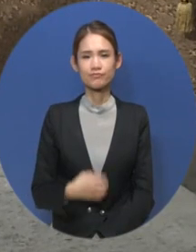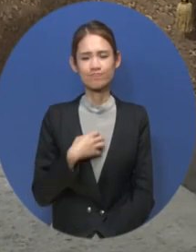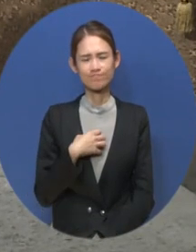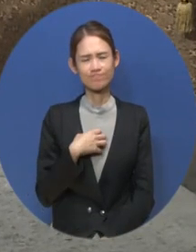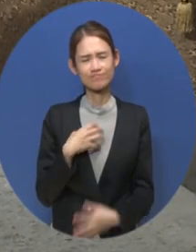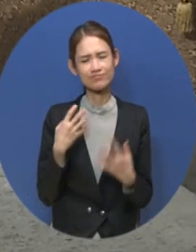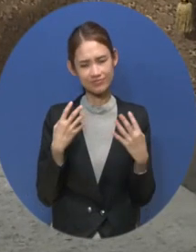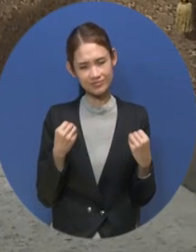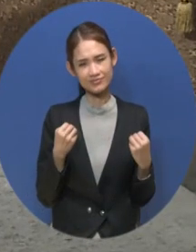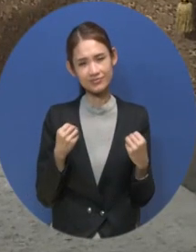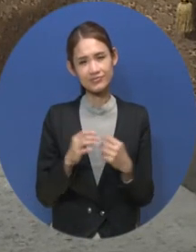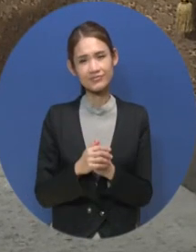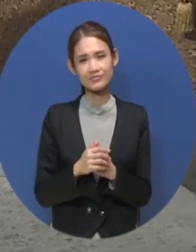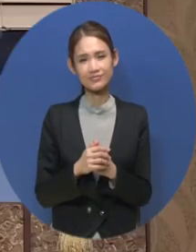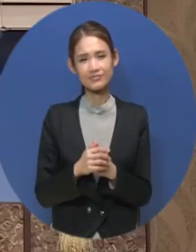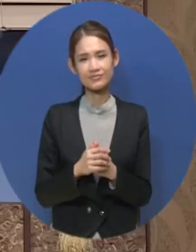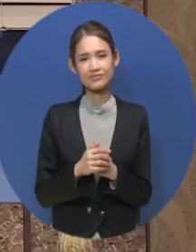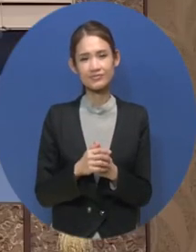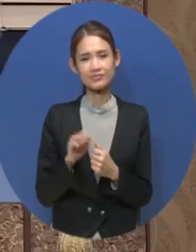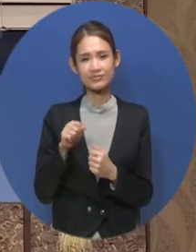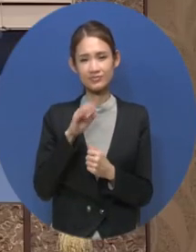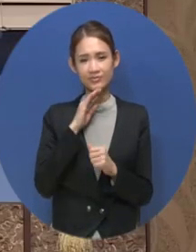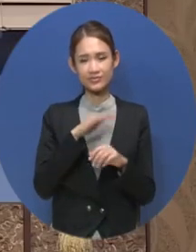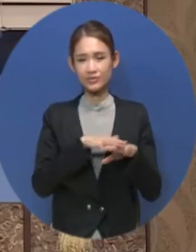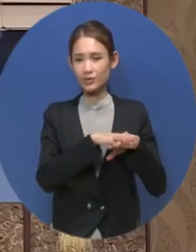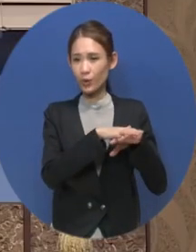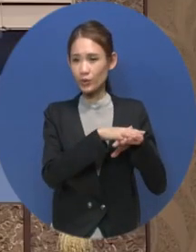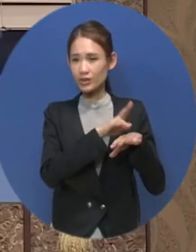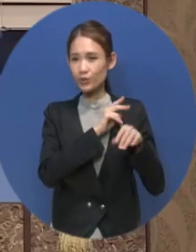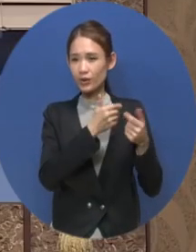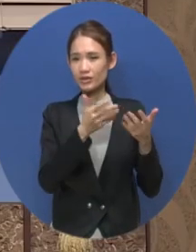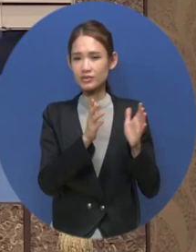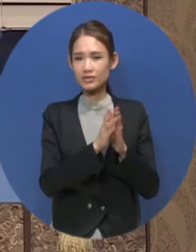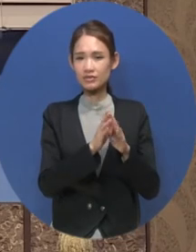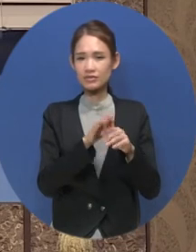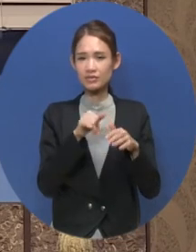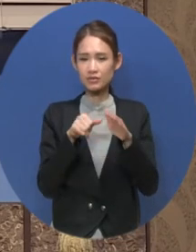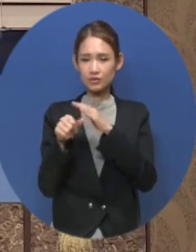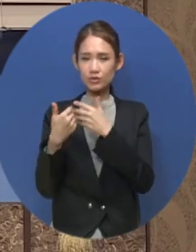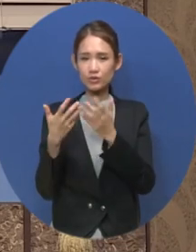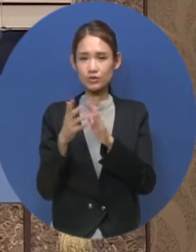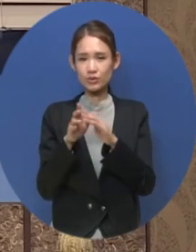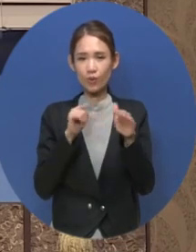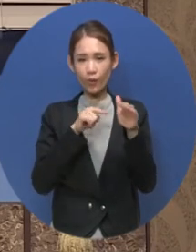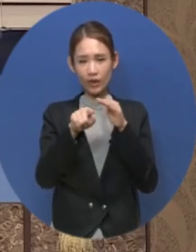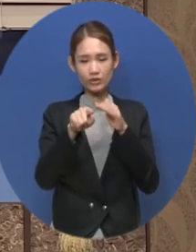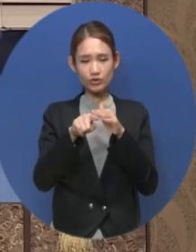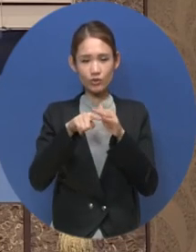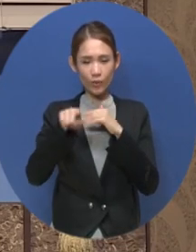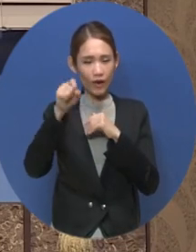많이 됩니다. 그런데 이제 그 조직위에서 아마 선수단은 외출